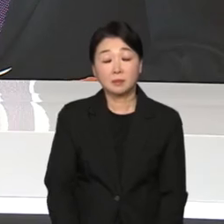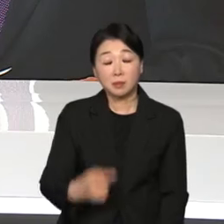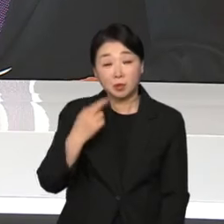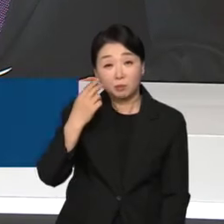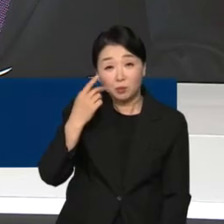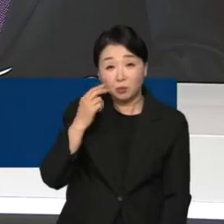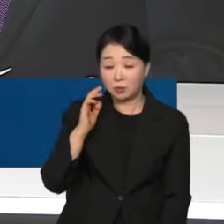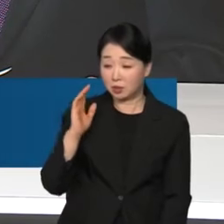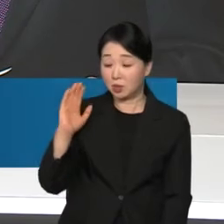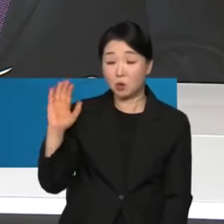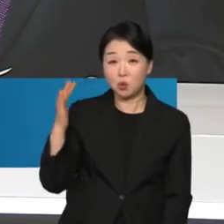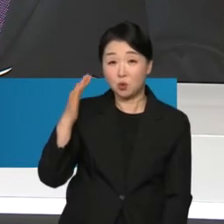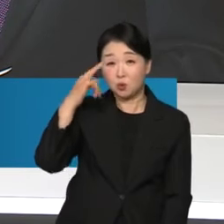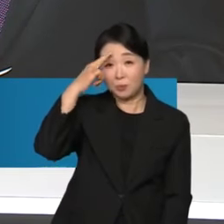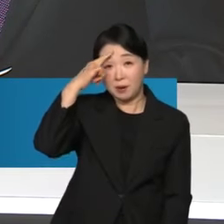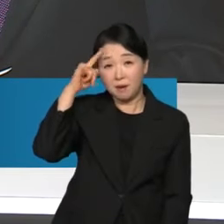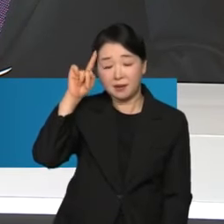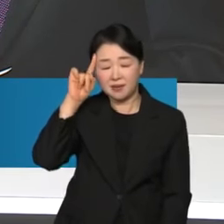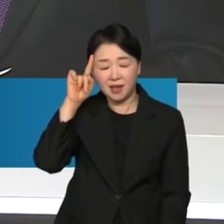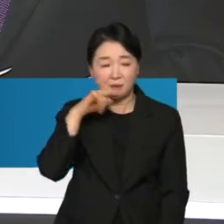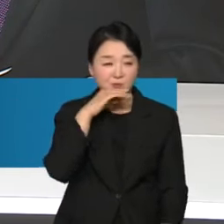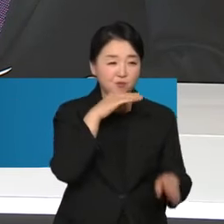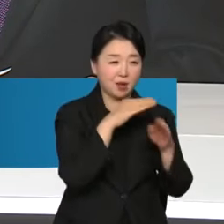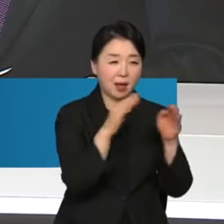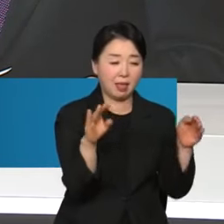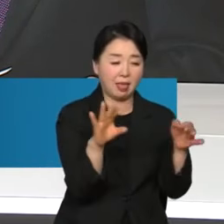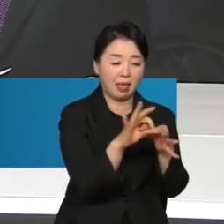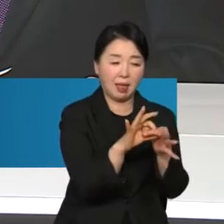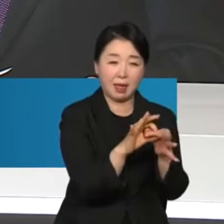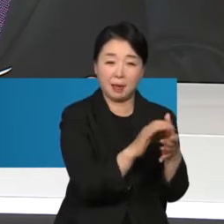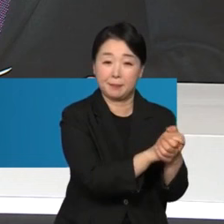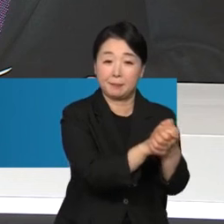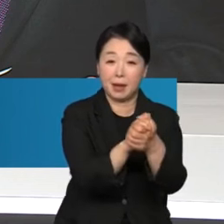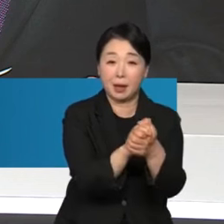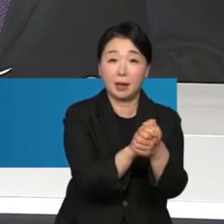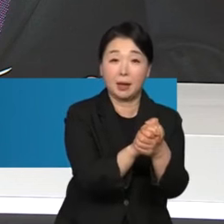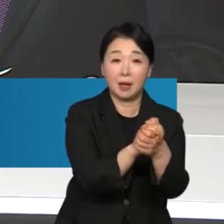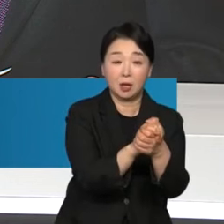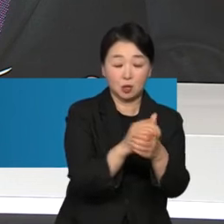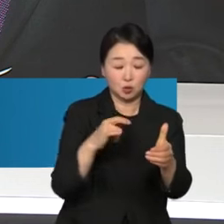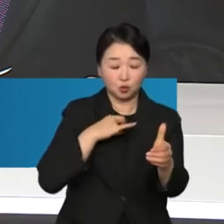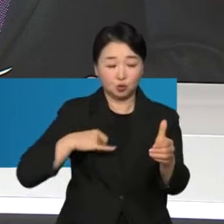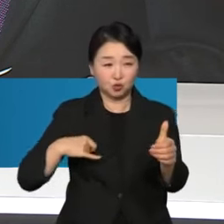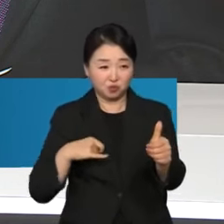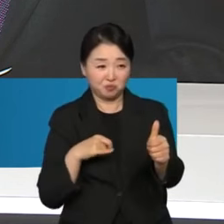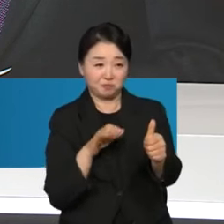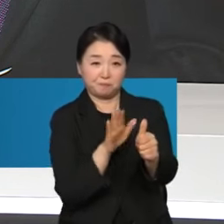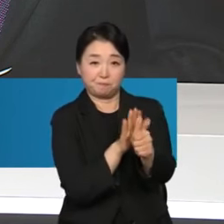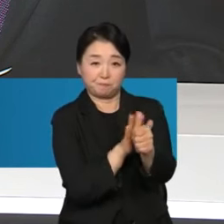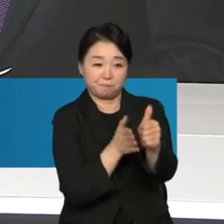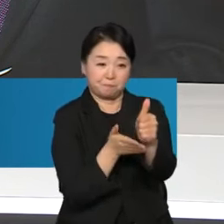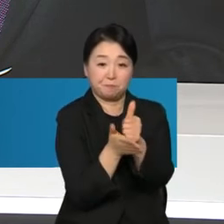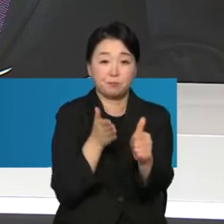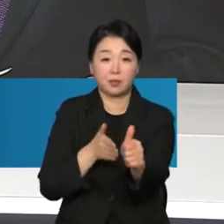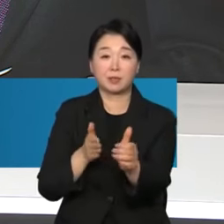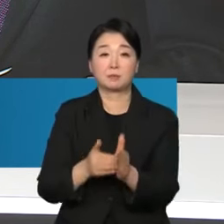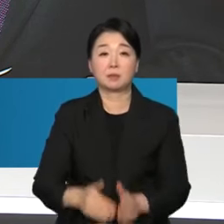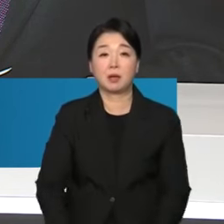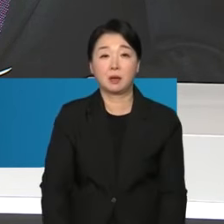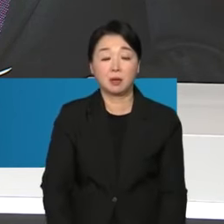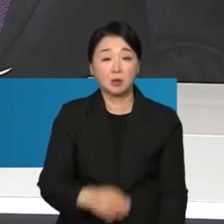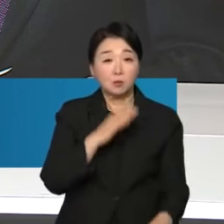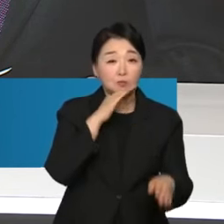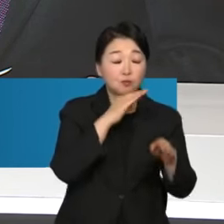미국이 최근 러시아와 급속히 밀착하는 북한에 대해 중국이 직접 영향력을 행사해 줄 것을 요청했습니다.